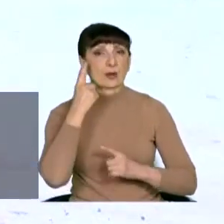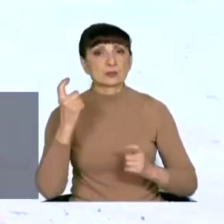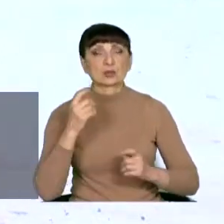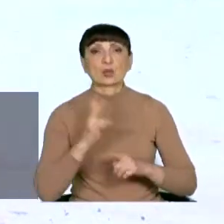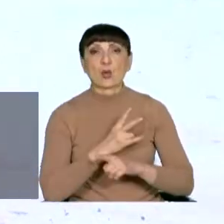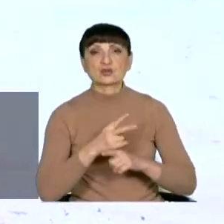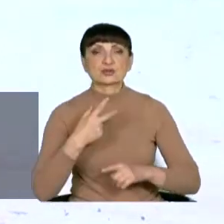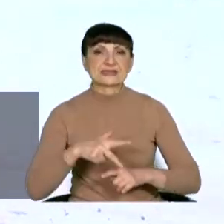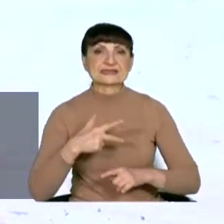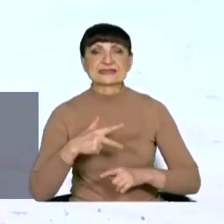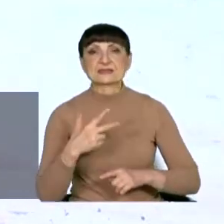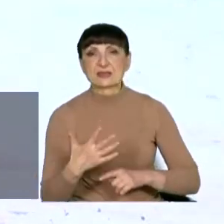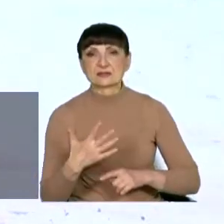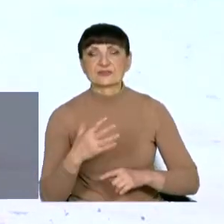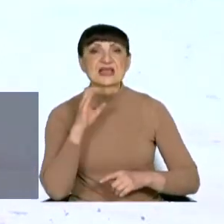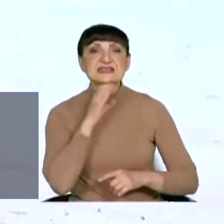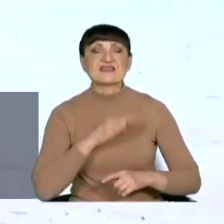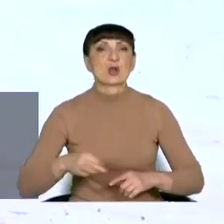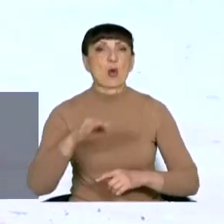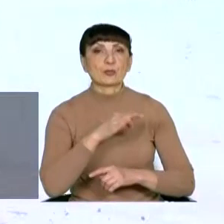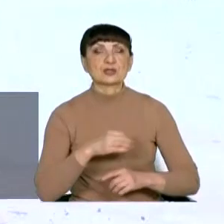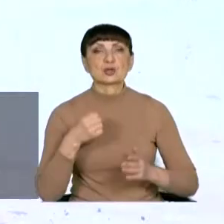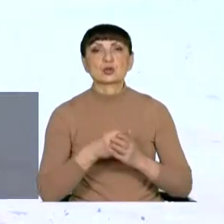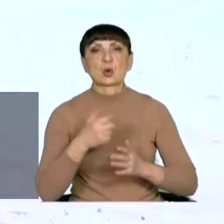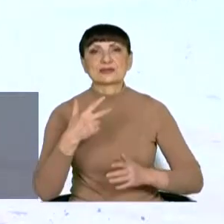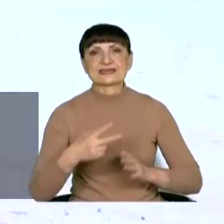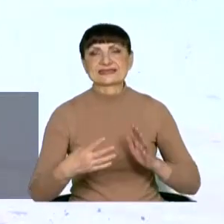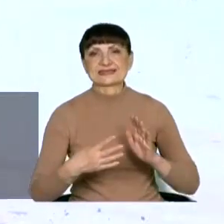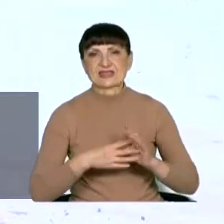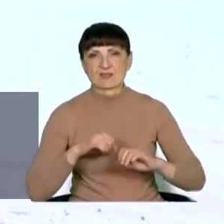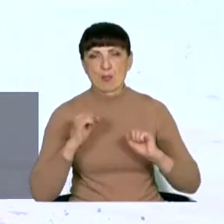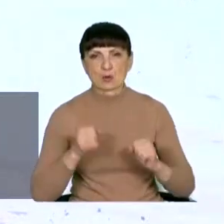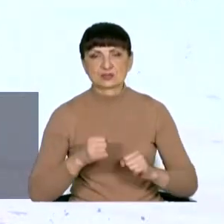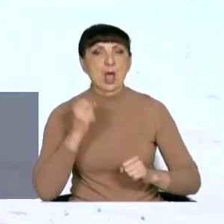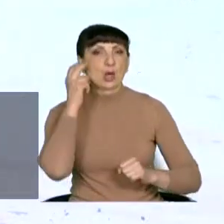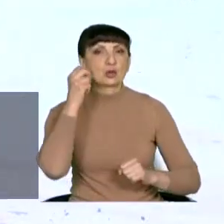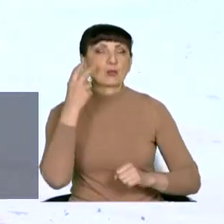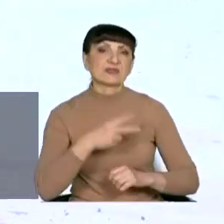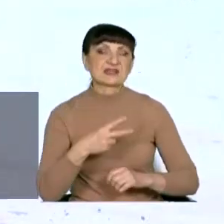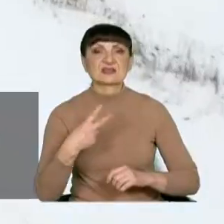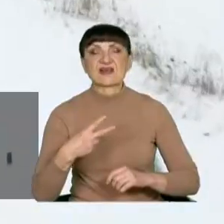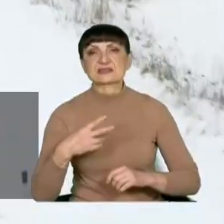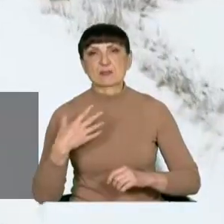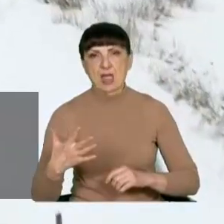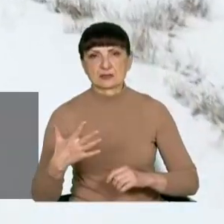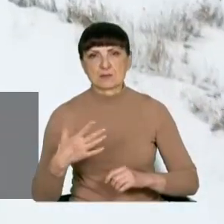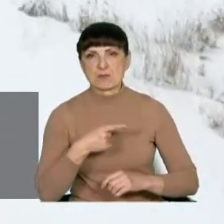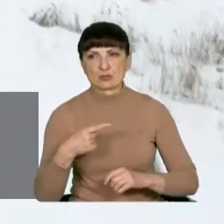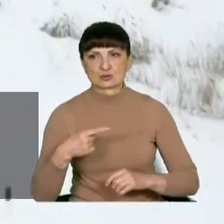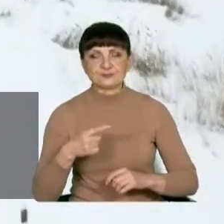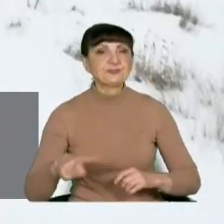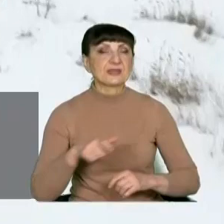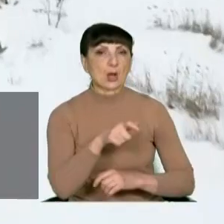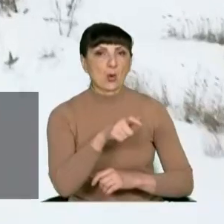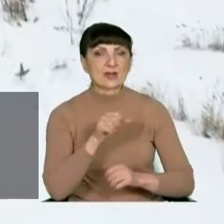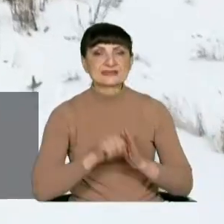ночью 30-35, на севере области до 39 мороза, днем 20-25 мороза. На дорогах области в